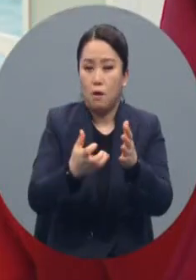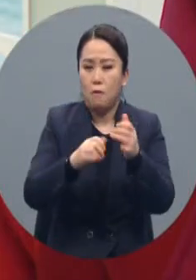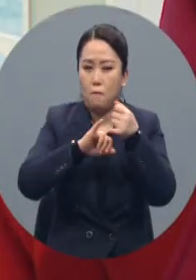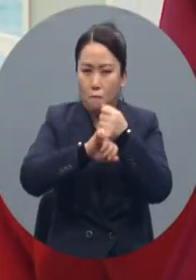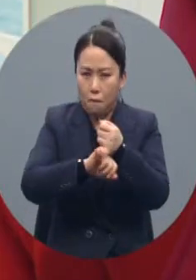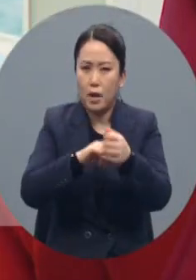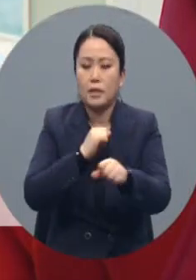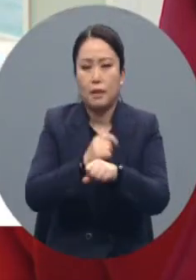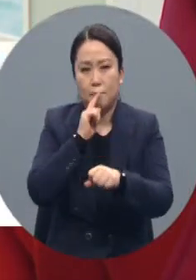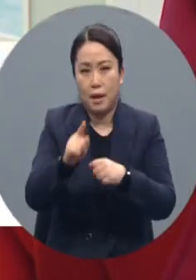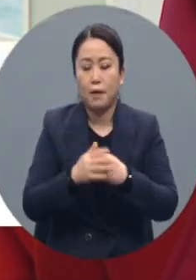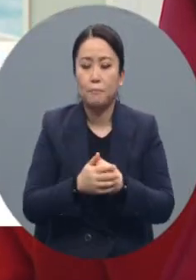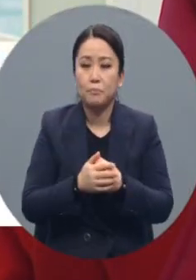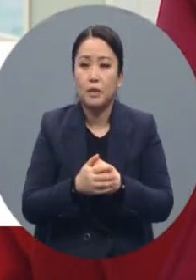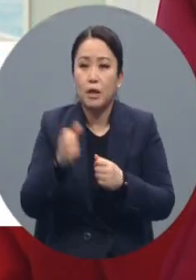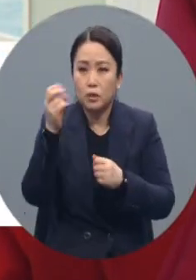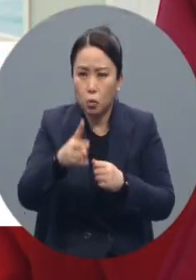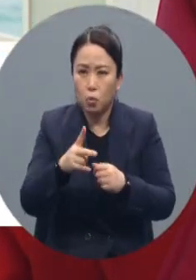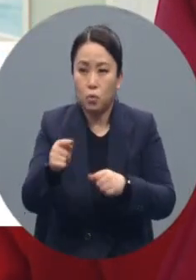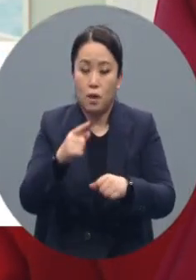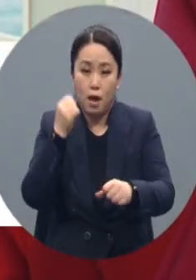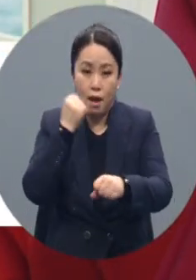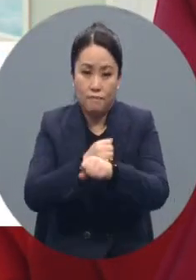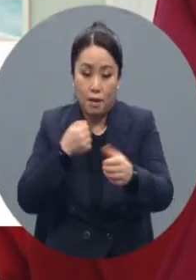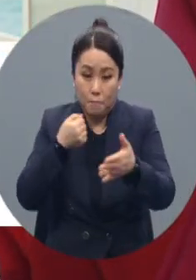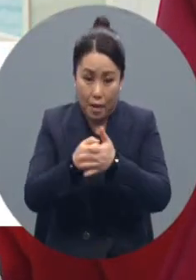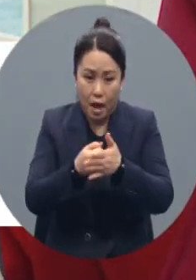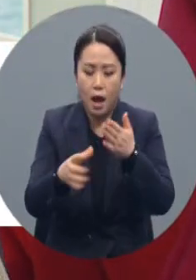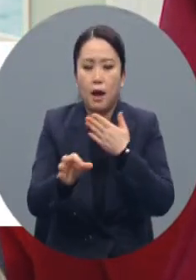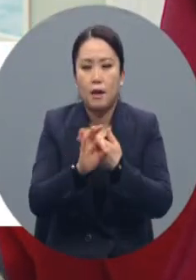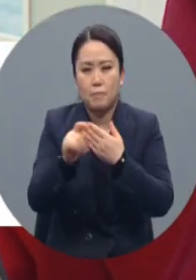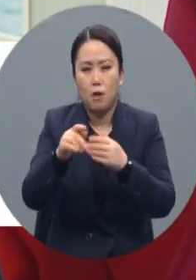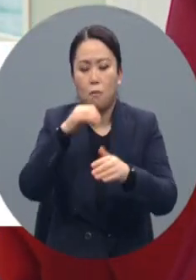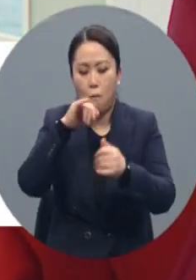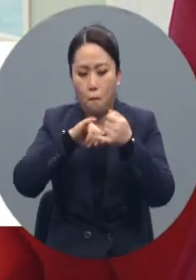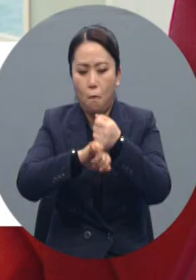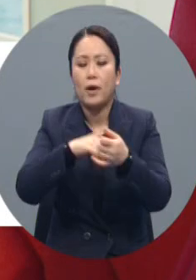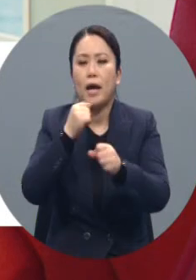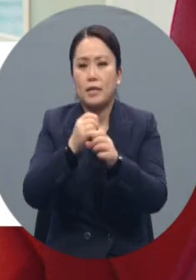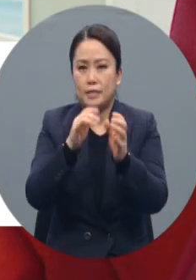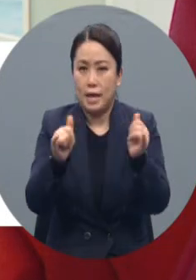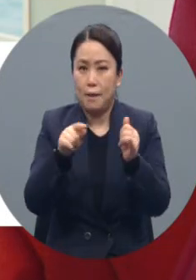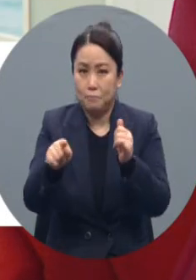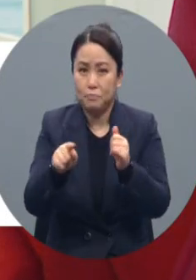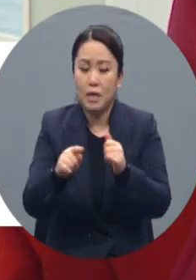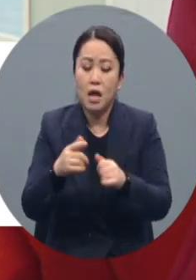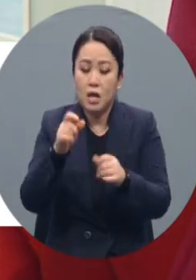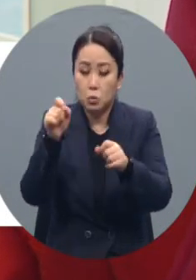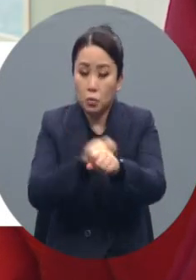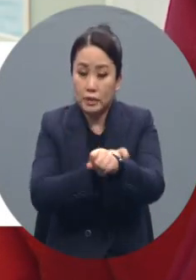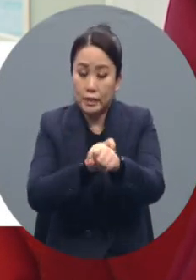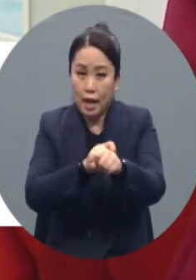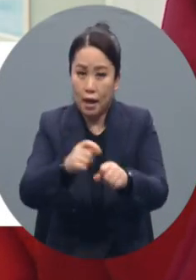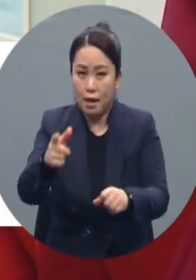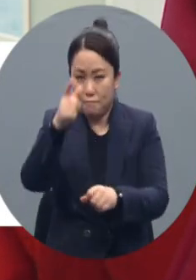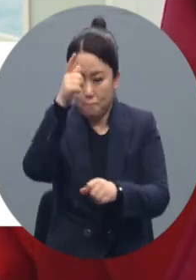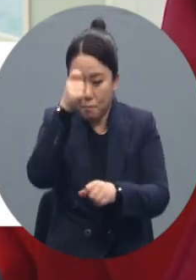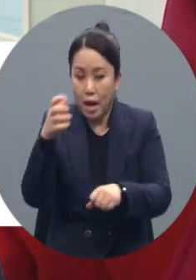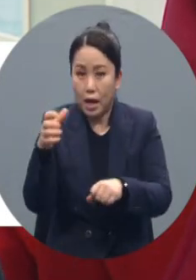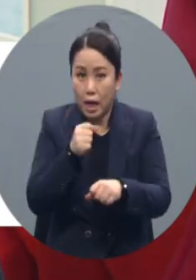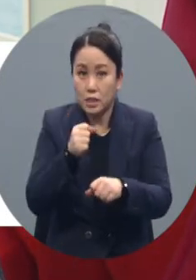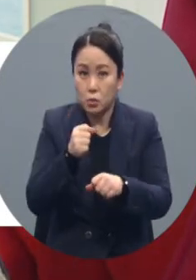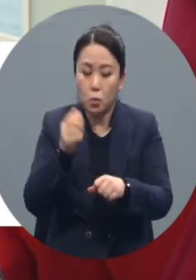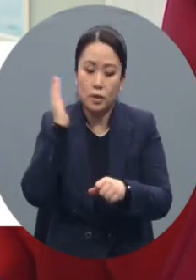하면 하는 분입니다. 그 특유의 뚝심으로 대통령으로 당선된다면 부산 지역